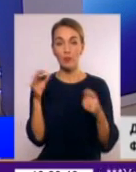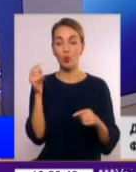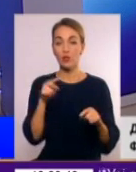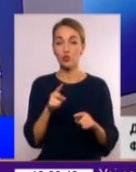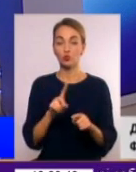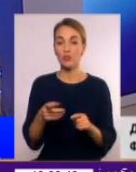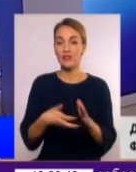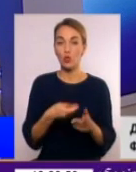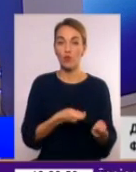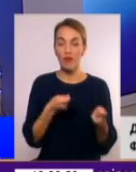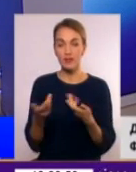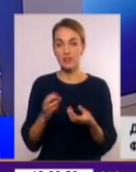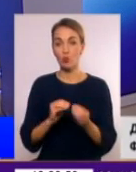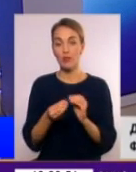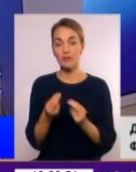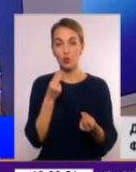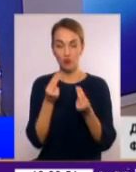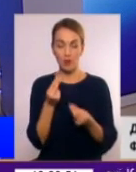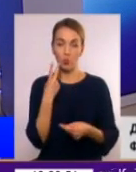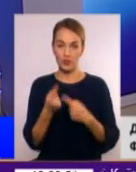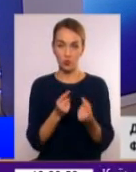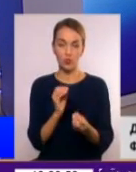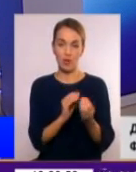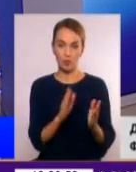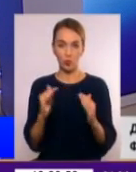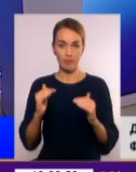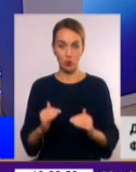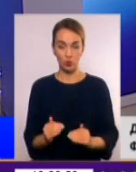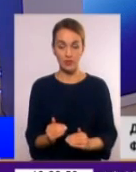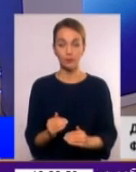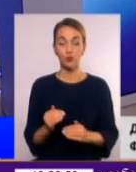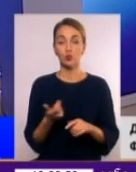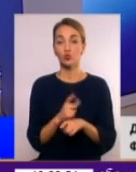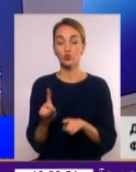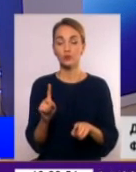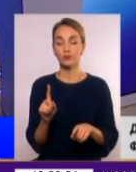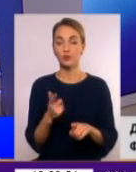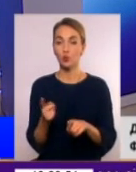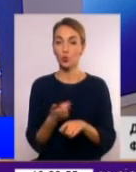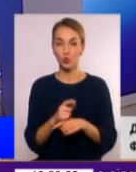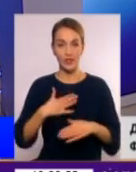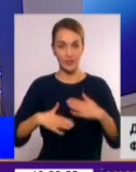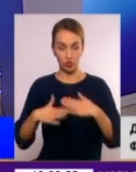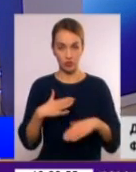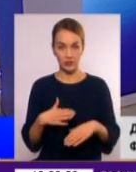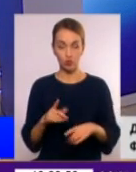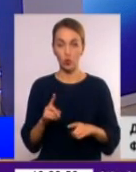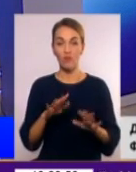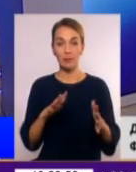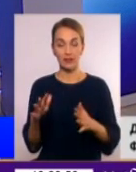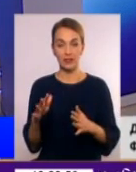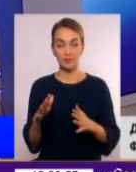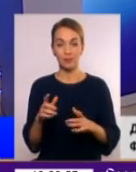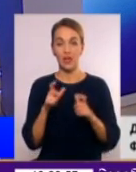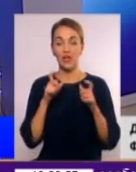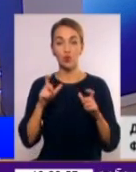щось не довезли, якісь проблеми з харчуванням, вона постійно стабільно зменшується. І що дуже тішить, скажімо, да, що випадки